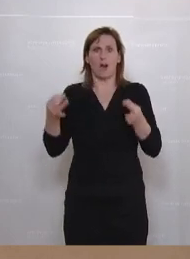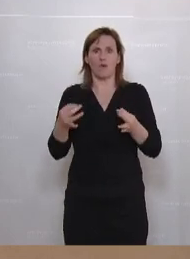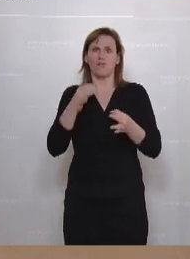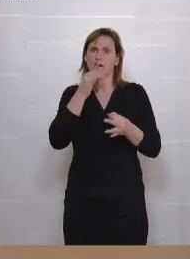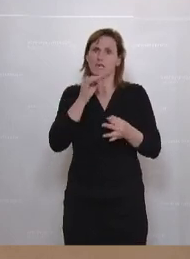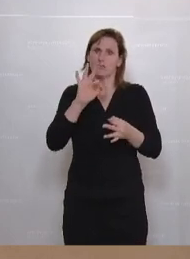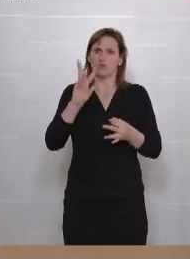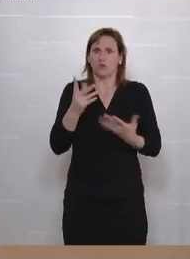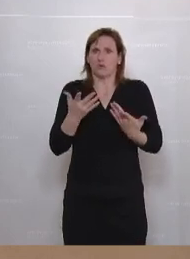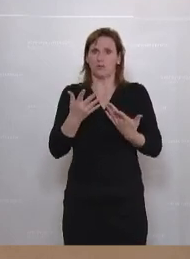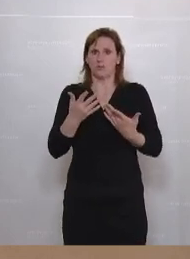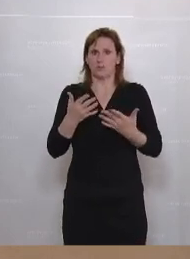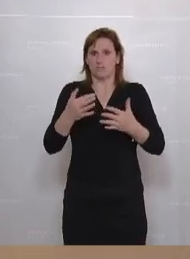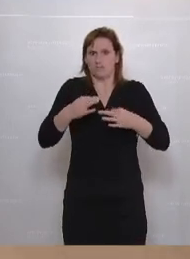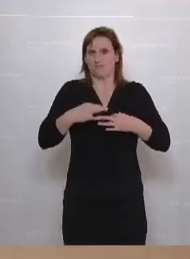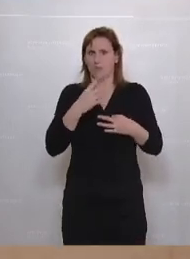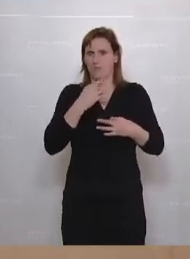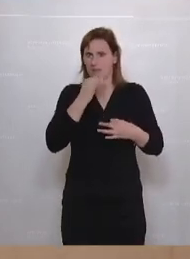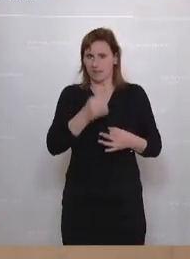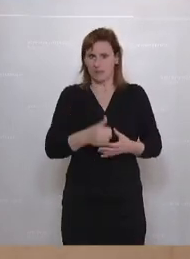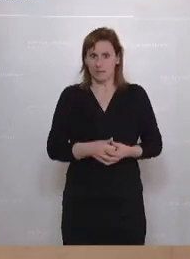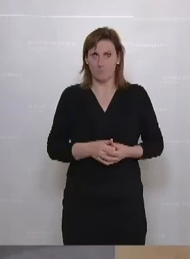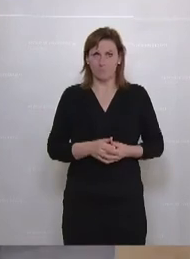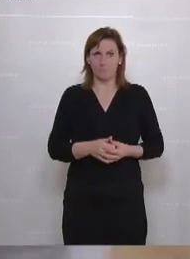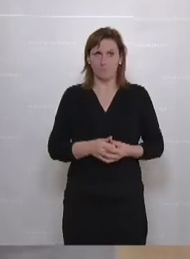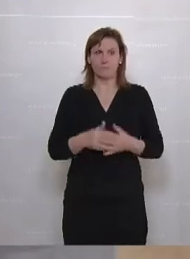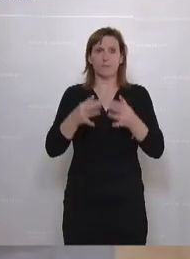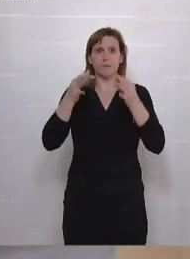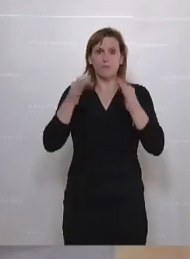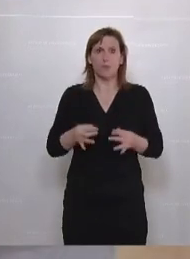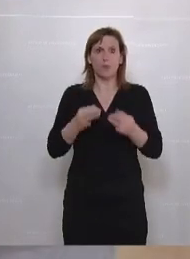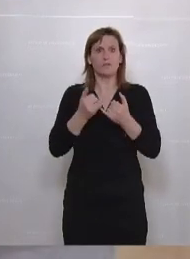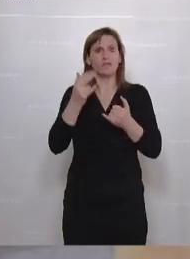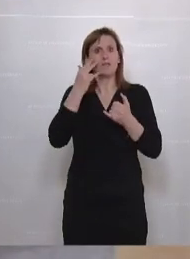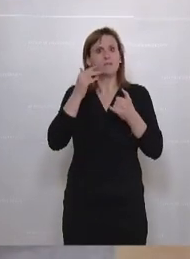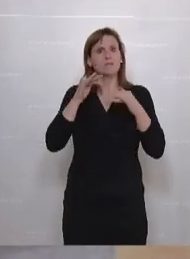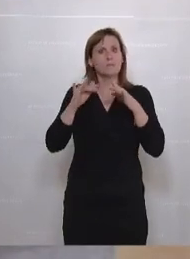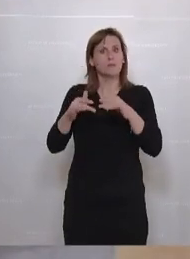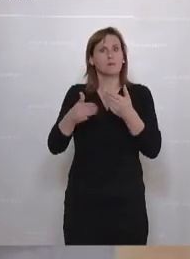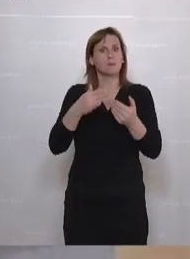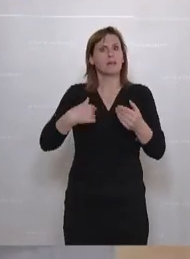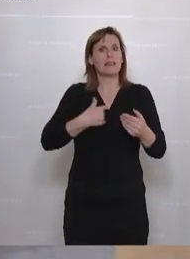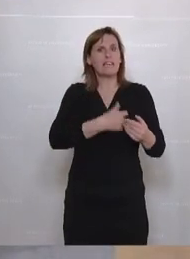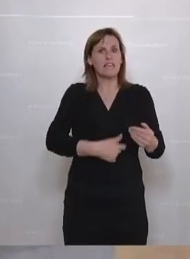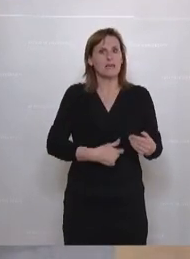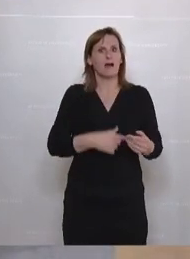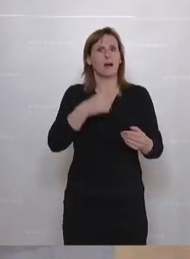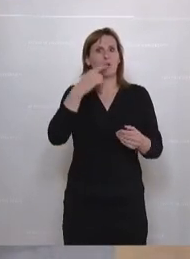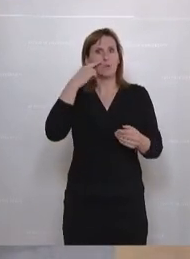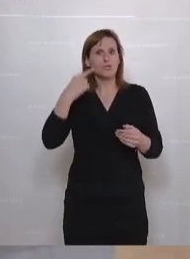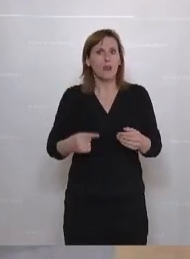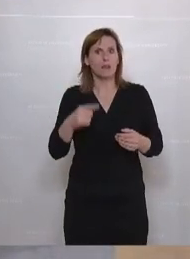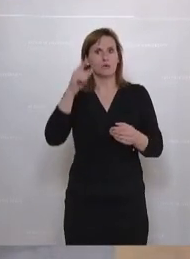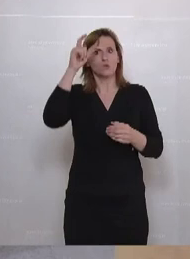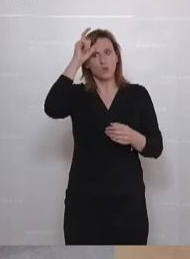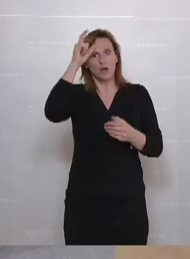recht. Zusatzfrage? Und konkret die Einflussnahme China, Russland, Türkei, gibt es da Projektansätze, wo man